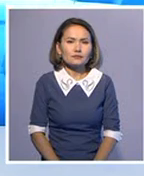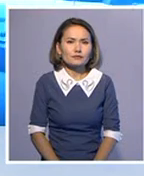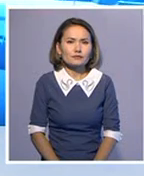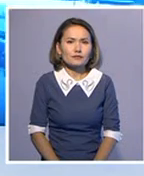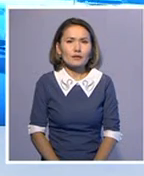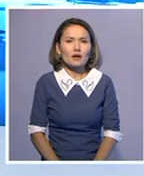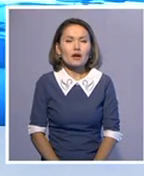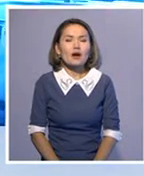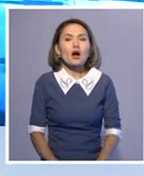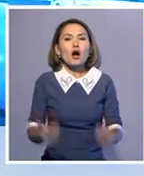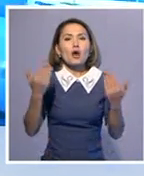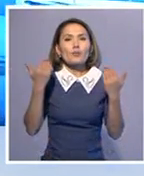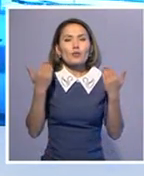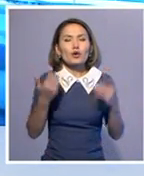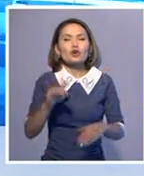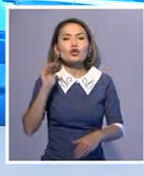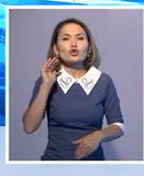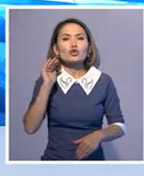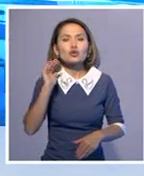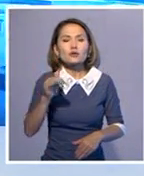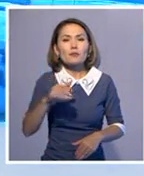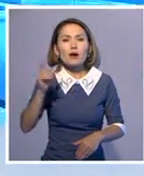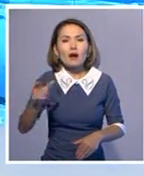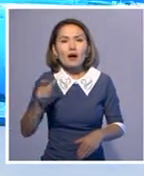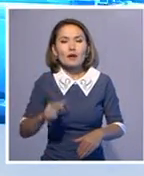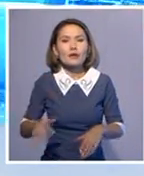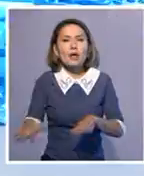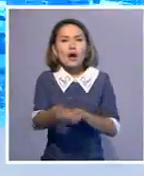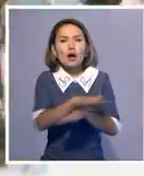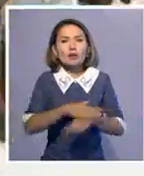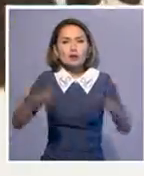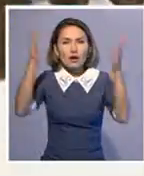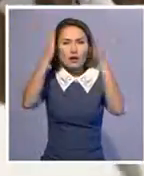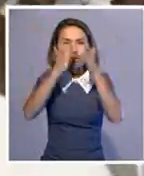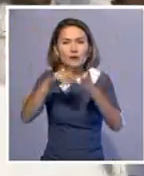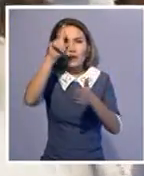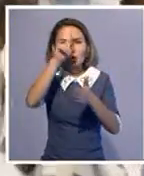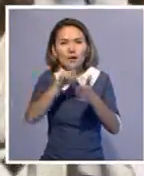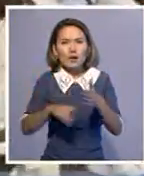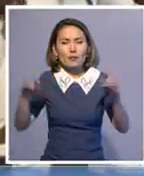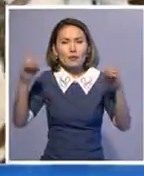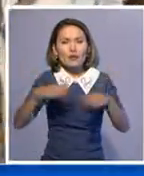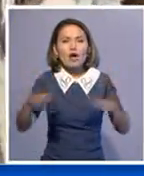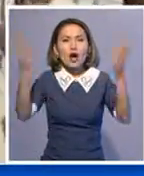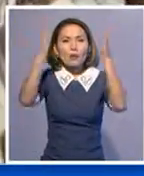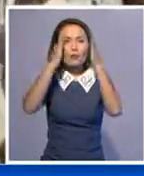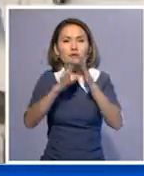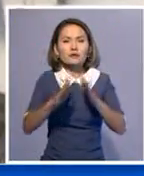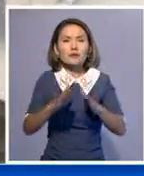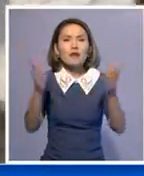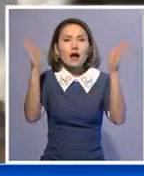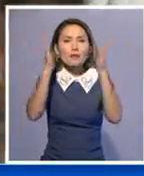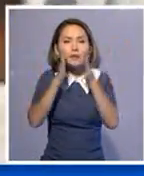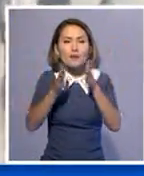Бүгін жүздеген мың адам Арафат күнін атап өту үшін Мекке маңындағы Арафат тауының етегіне жиналды. Мұсылмандар намаз оқып, таң атқаннан күн